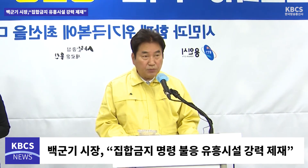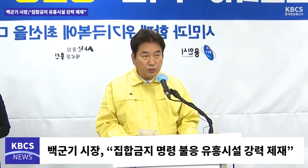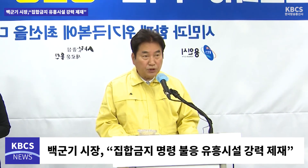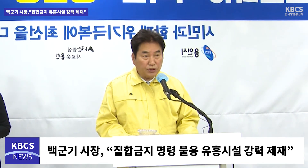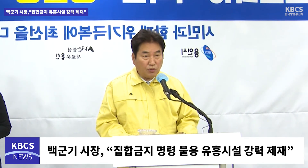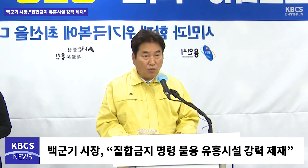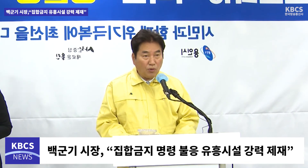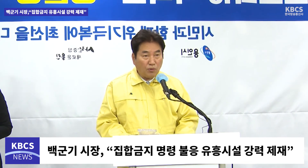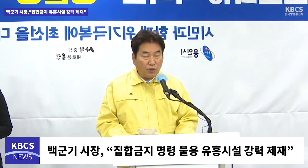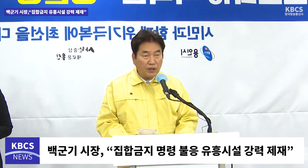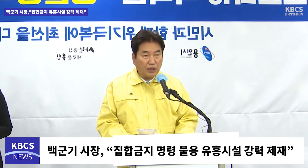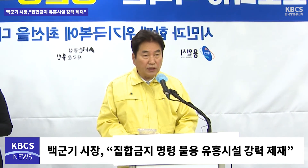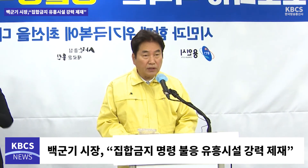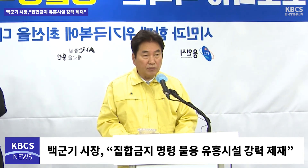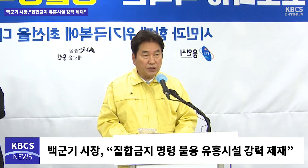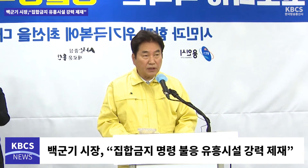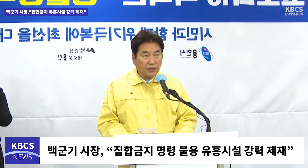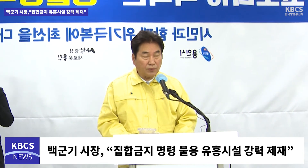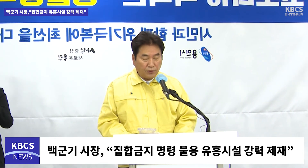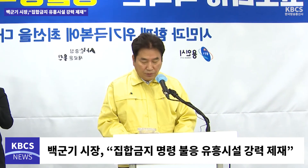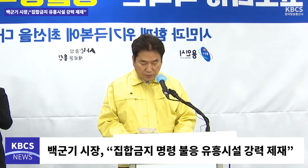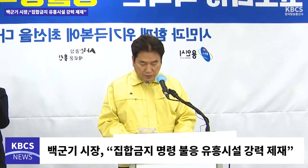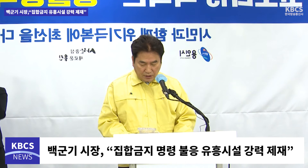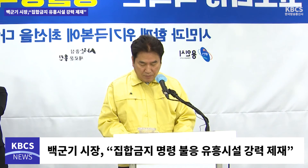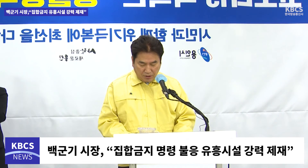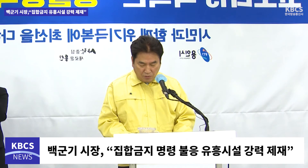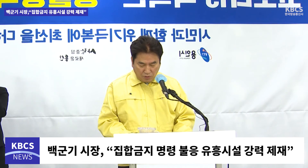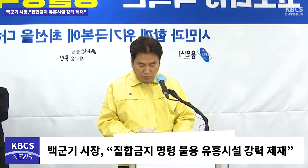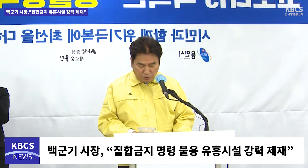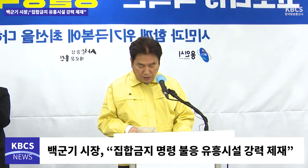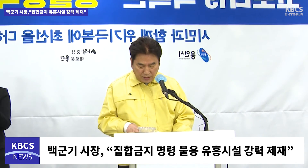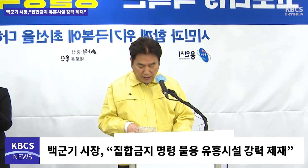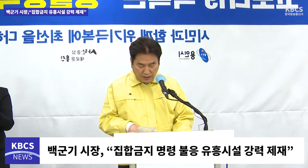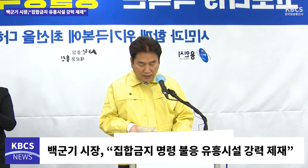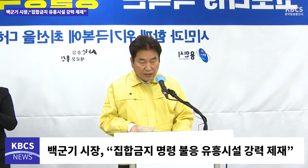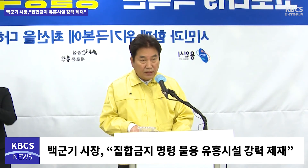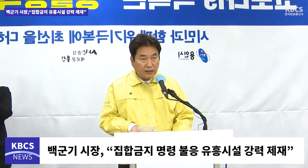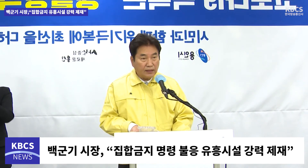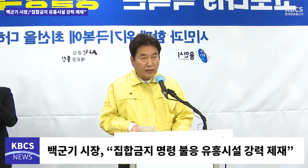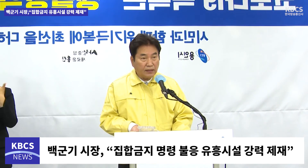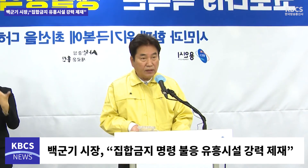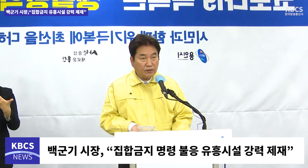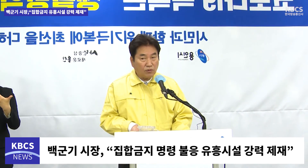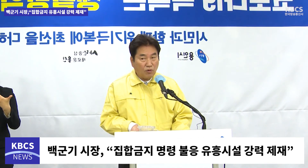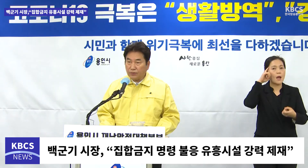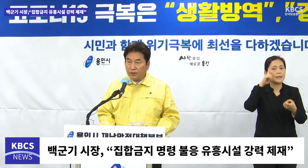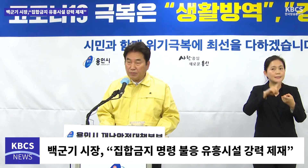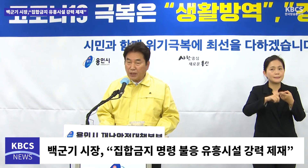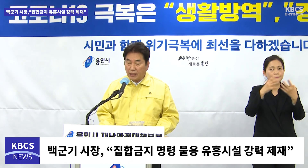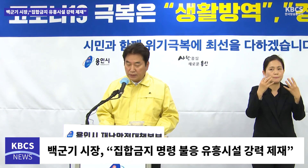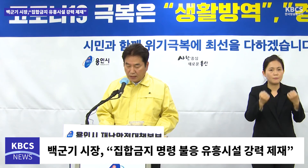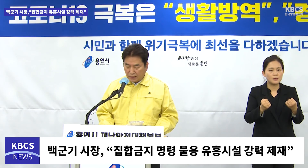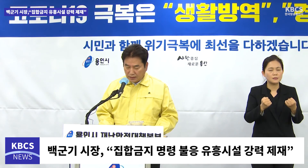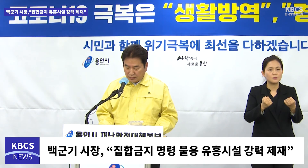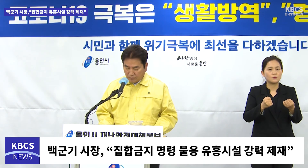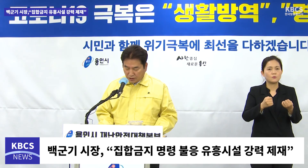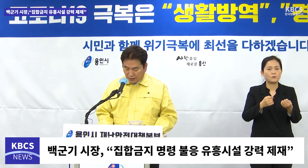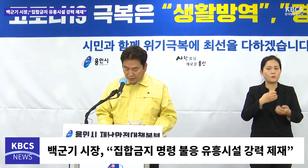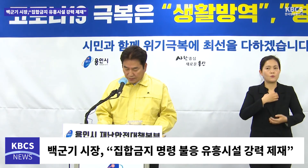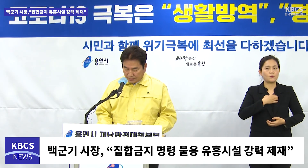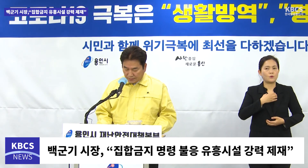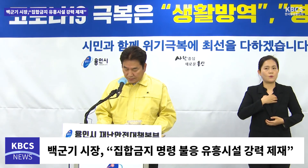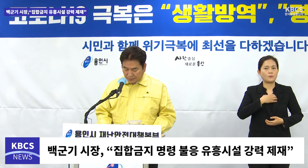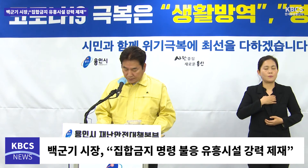검사를 받지 않거나 대인 접촉을 한 것이 적발되면 최고 징역 2년 또는 벌금 2000만원 에 처해질 수 있습니다 백 실장은